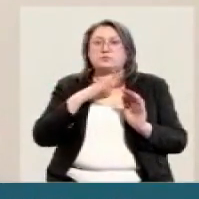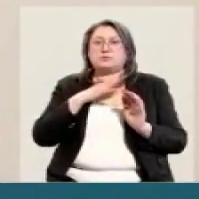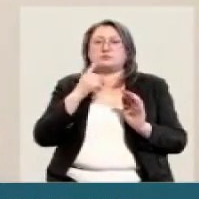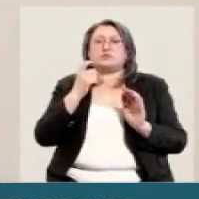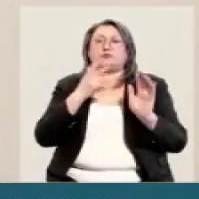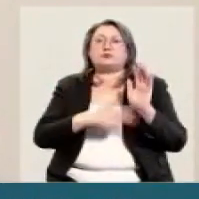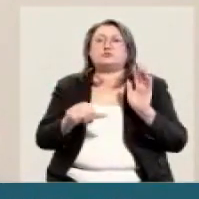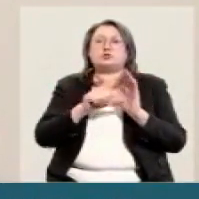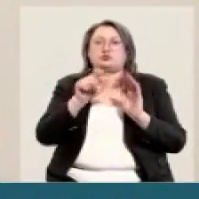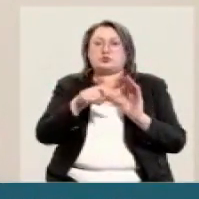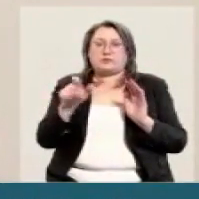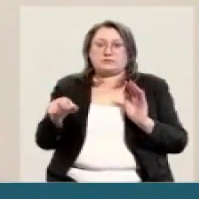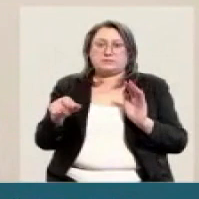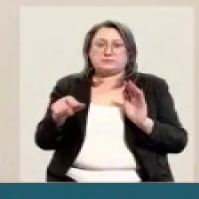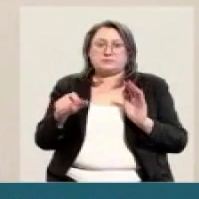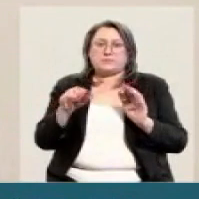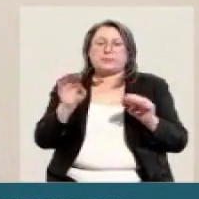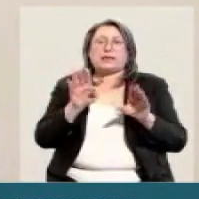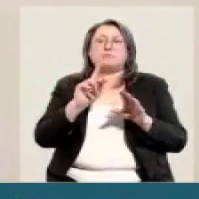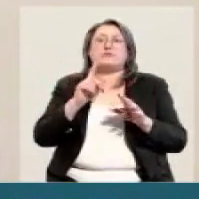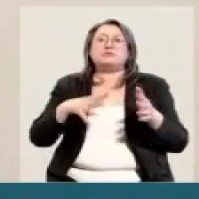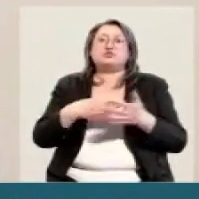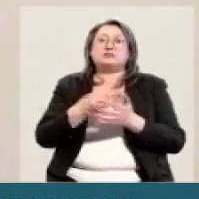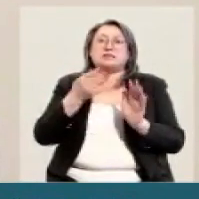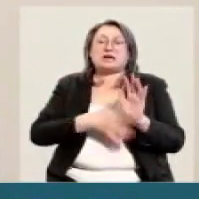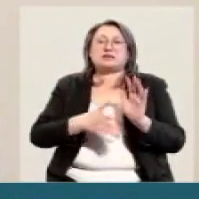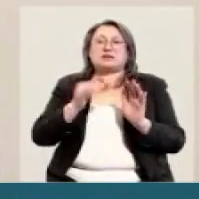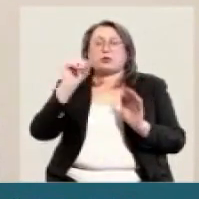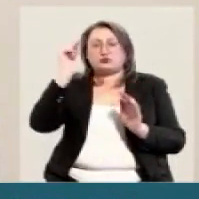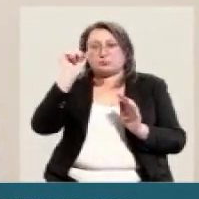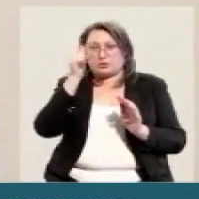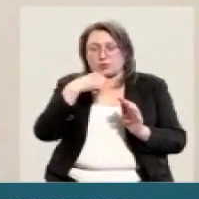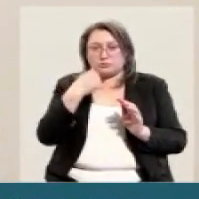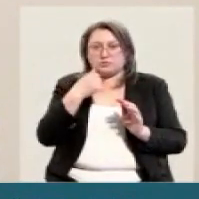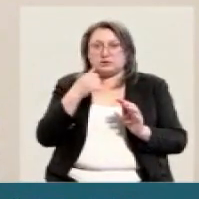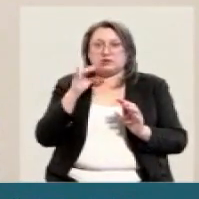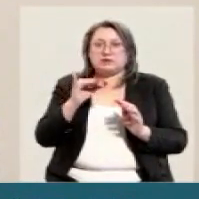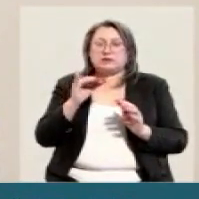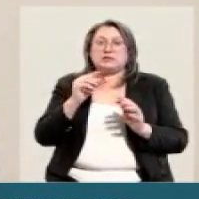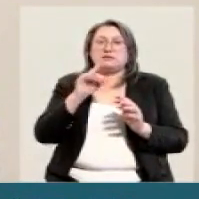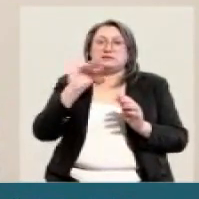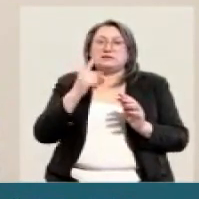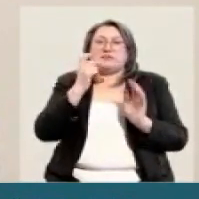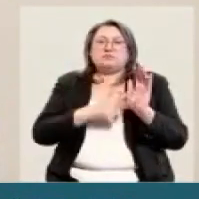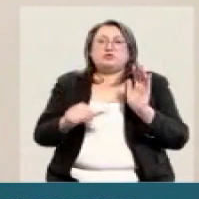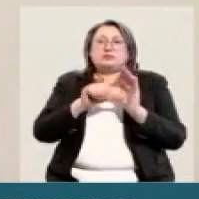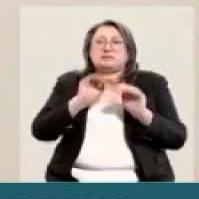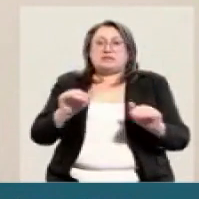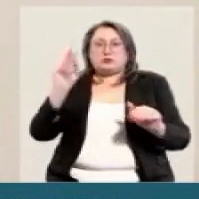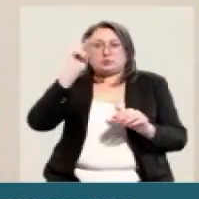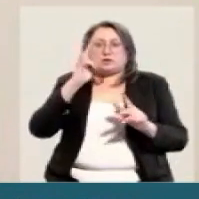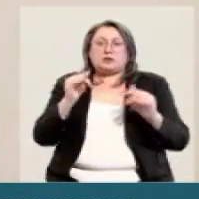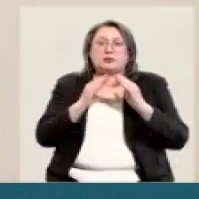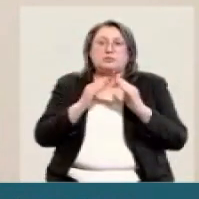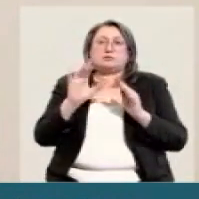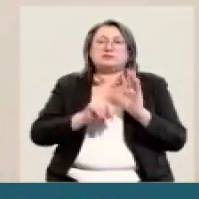составил 186 человек. Так как возмещение затрат назначается на учебный год, то из 186 детей, обучающихся на